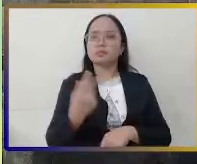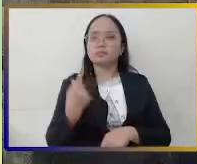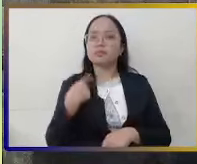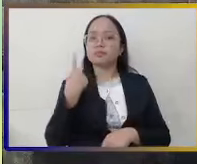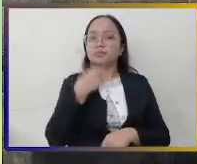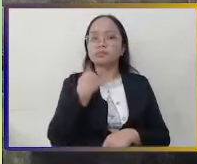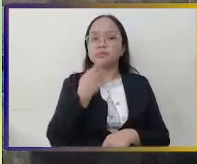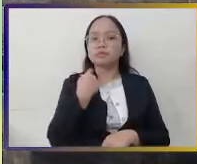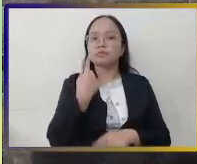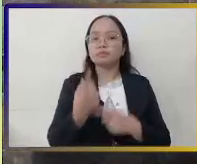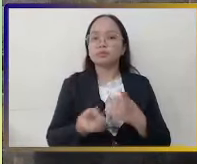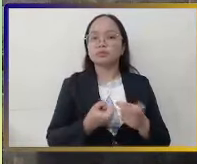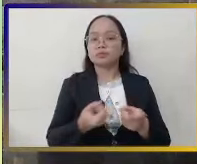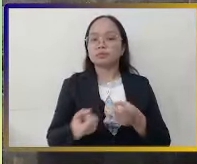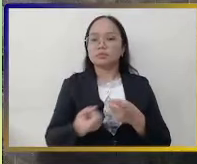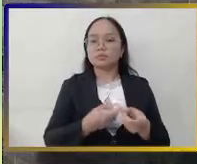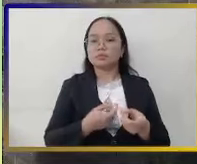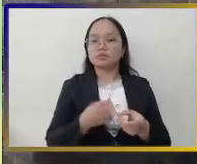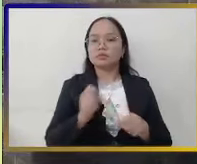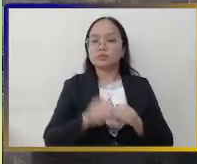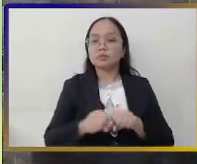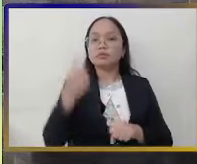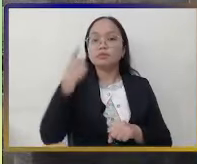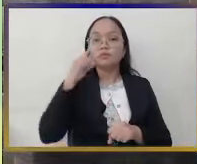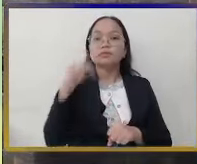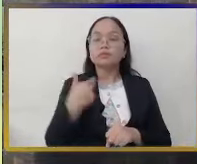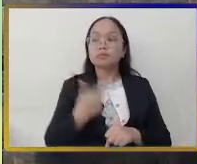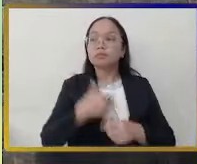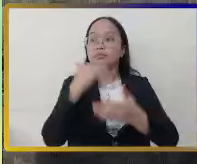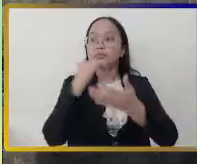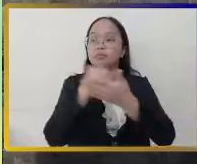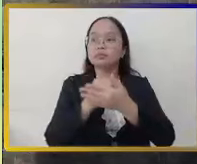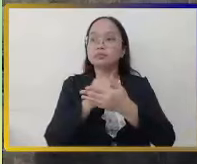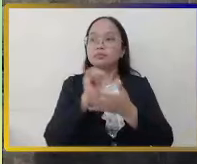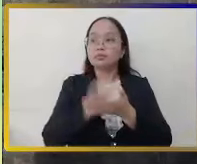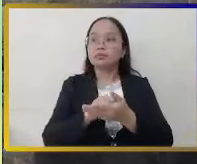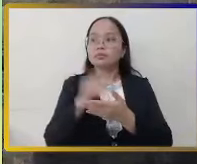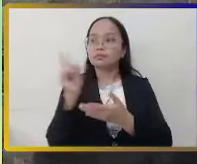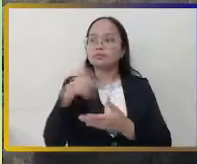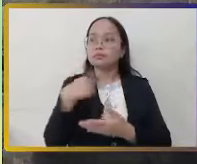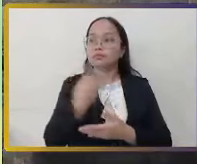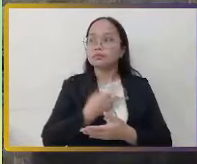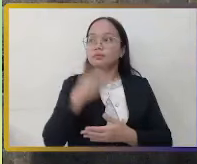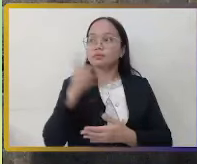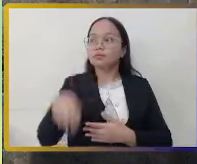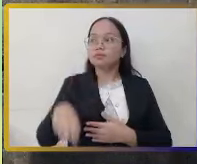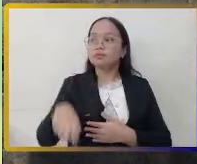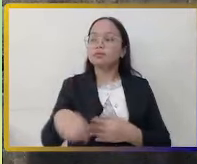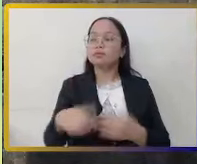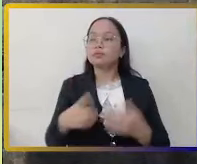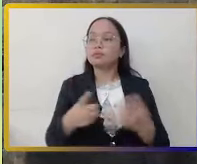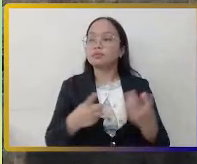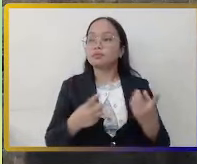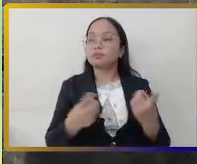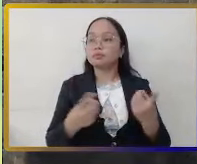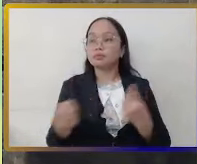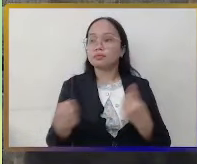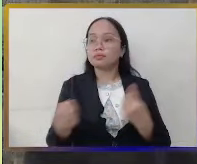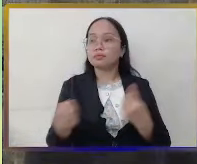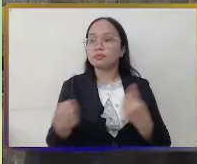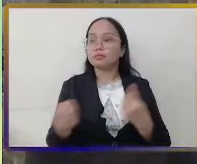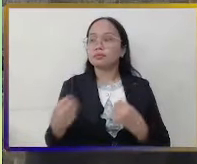nagkukontrol. So, para ma-avoid yun, anong dapat natin gawin? So, we must have a good ground so that the Word